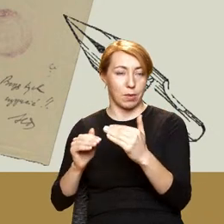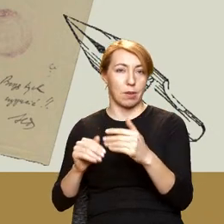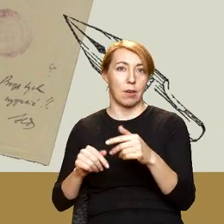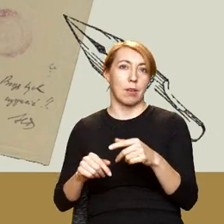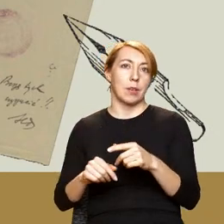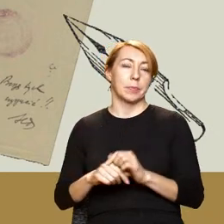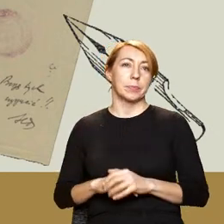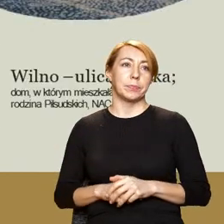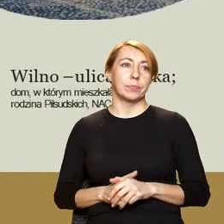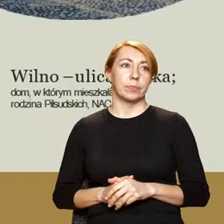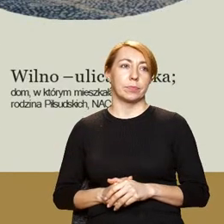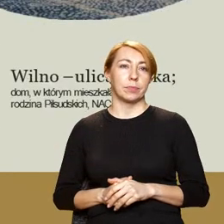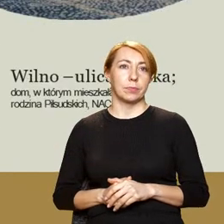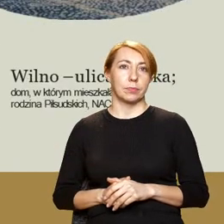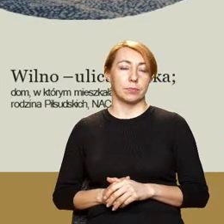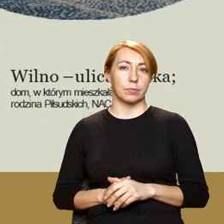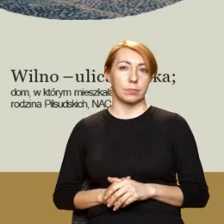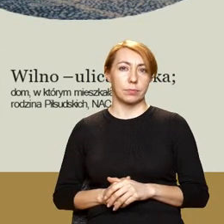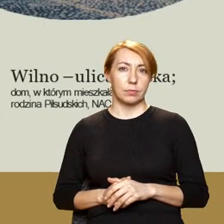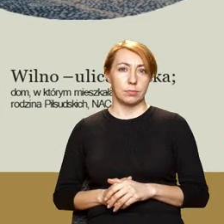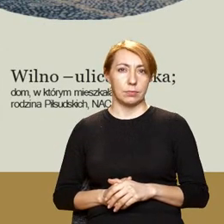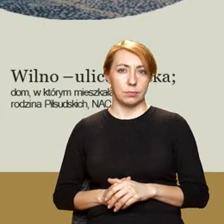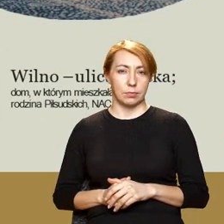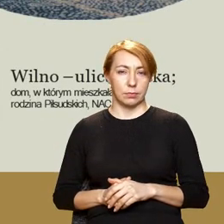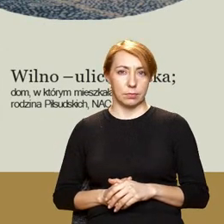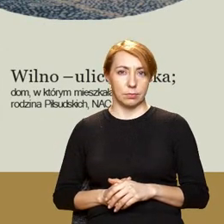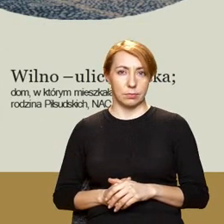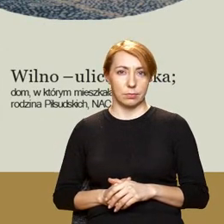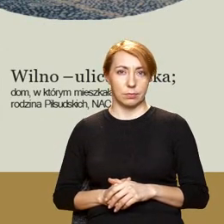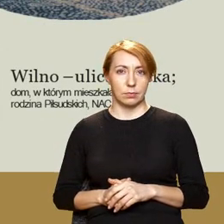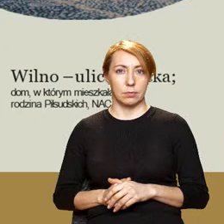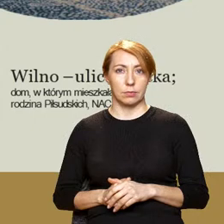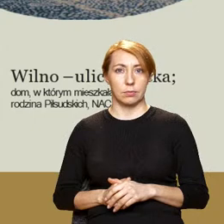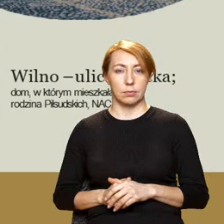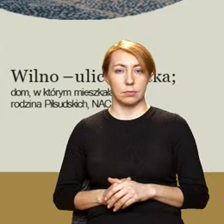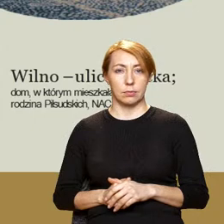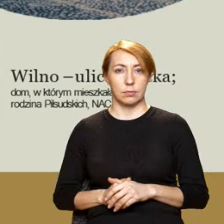będzie nie tylko, że